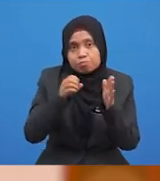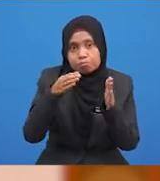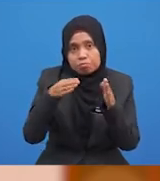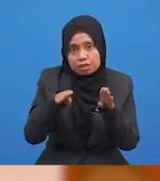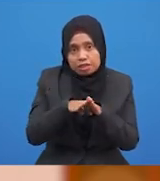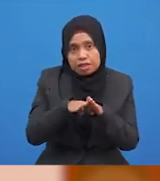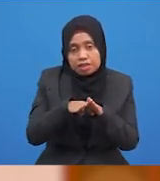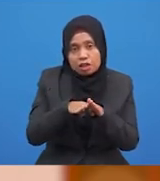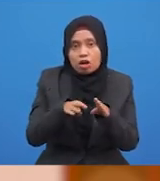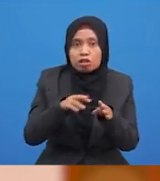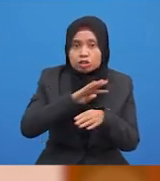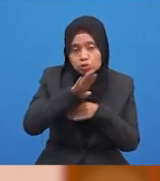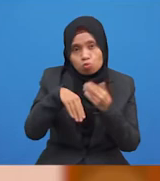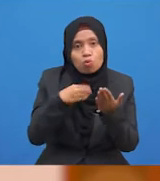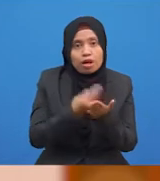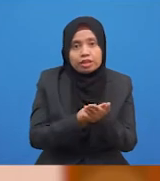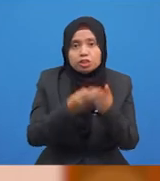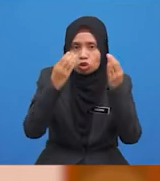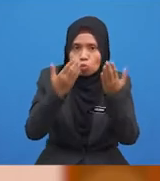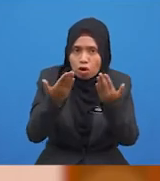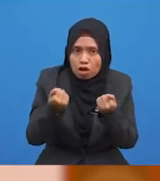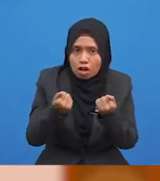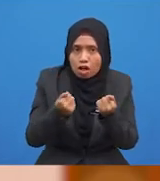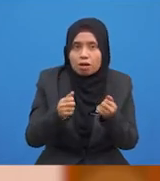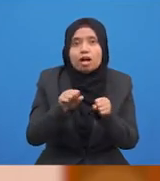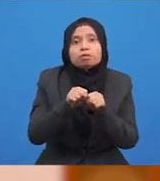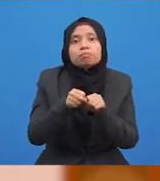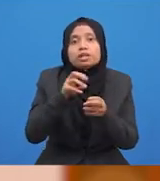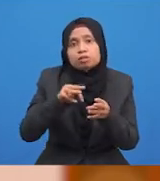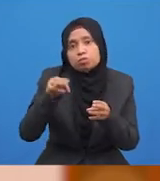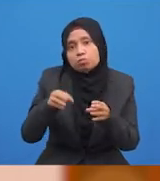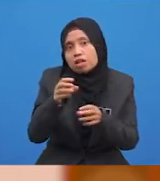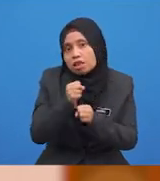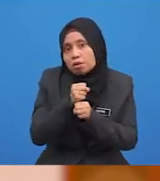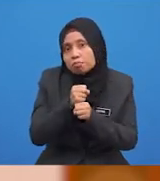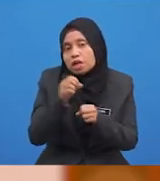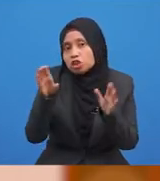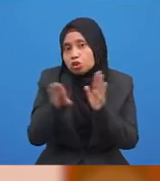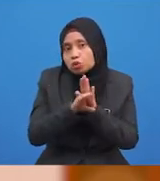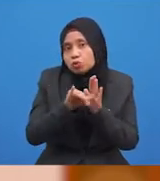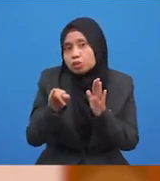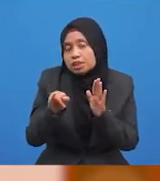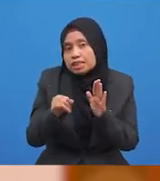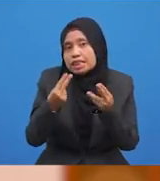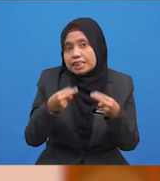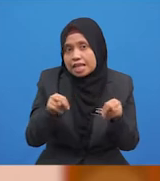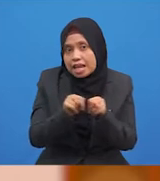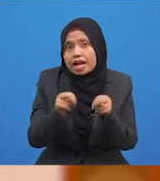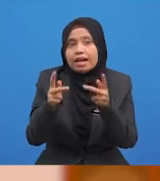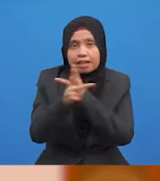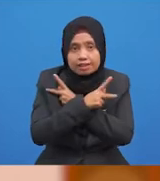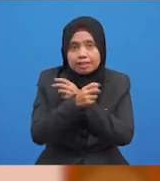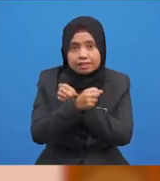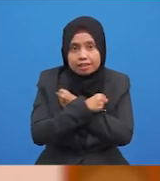bagi pembelajaran kita pada hari ini, cikgu berharap agar murid-murid dapat mencontohi nilai